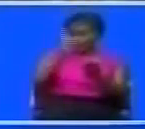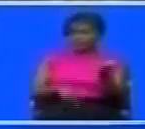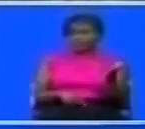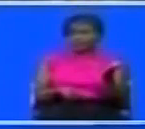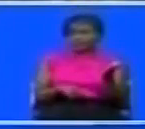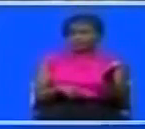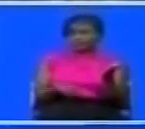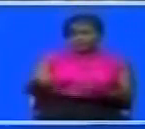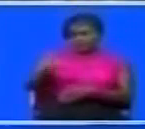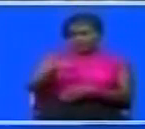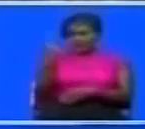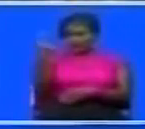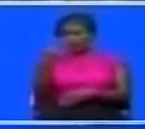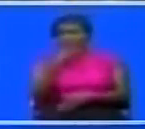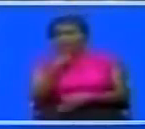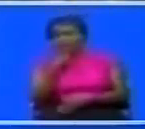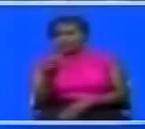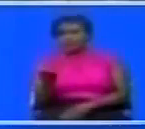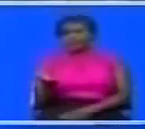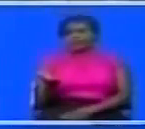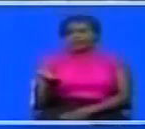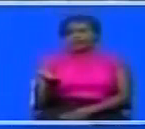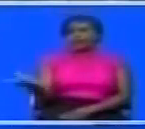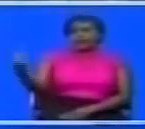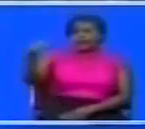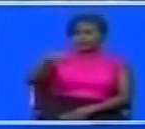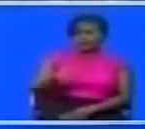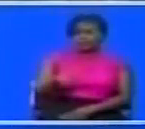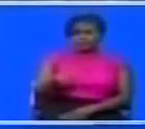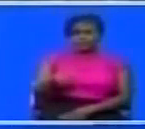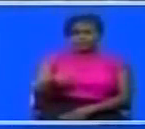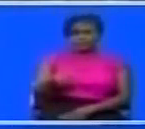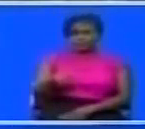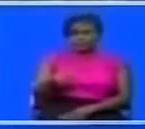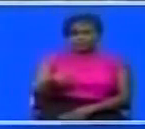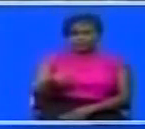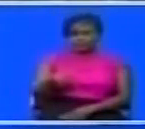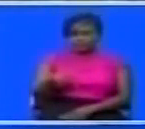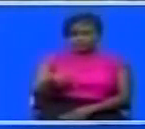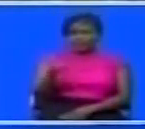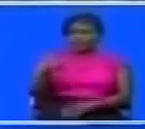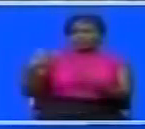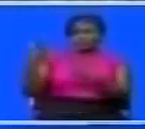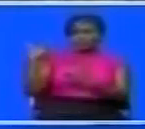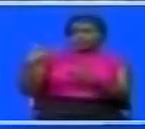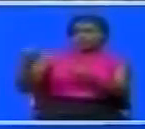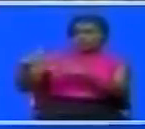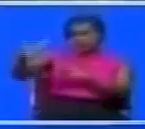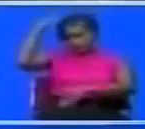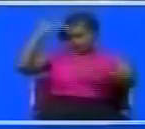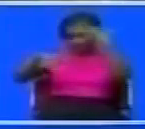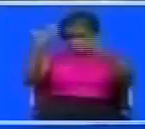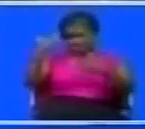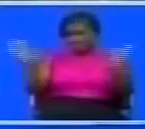Uzuri tukakuwa na kijana mmoja wetu akakuja amefunga, alikuwa ametoka chuo na